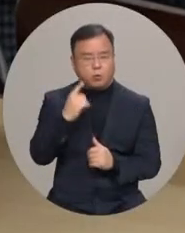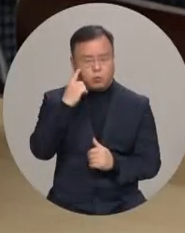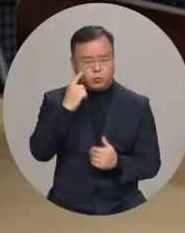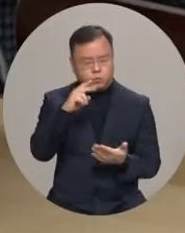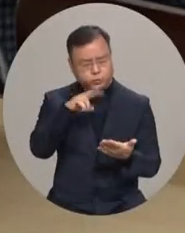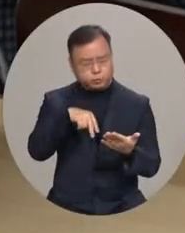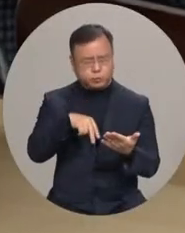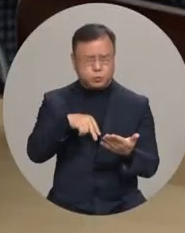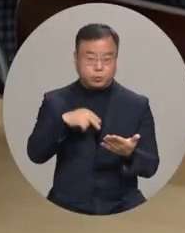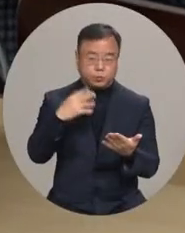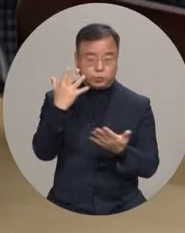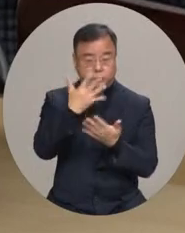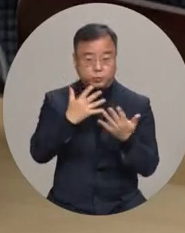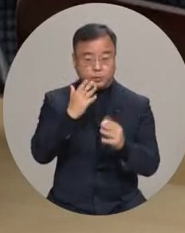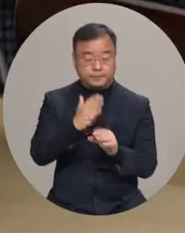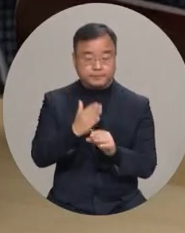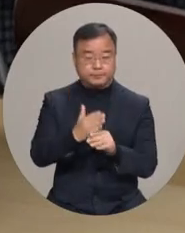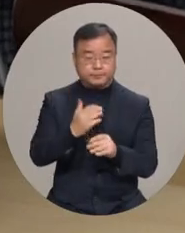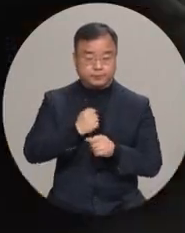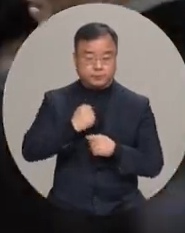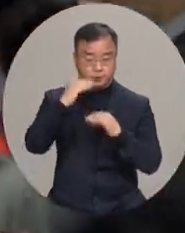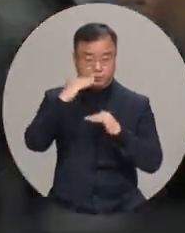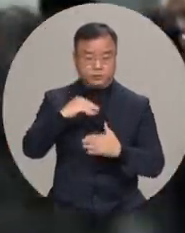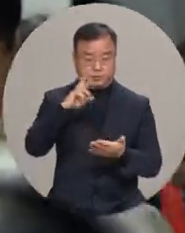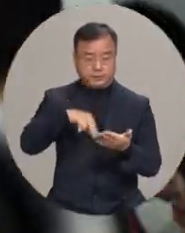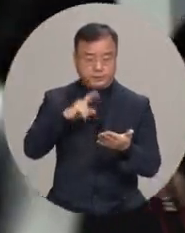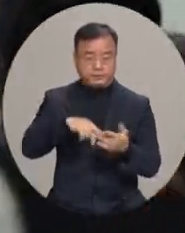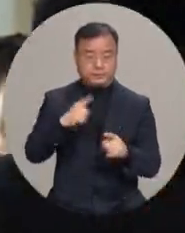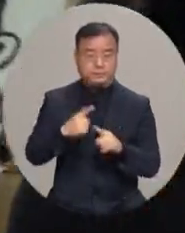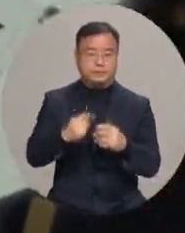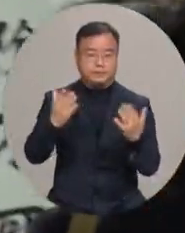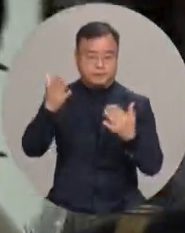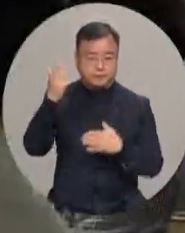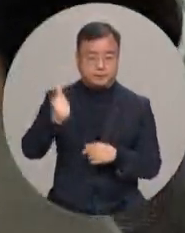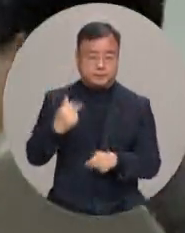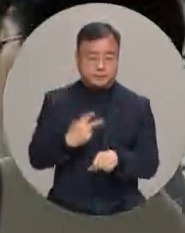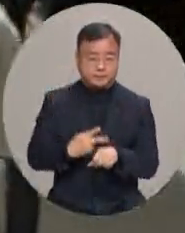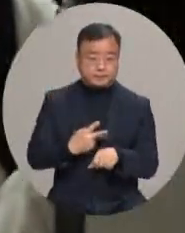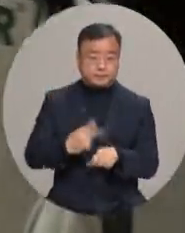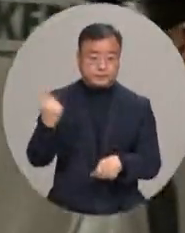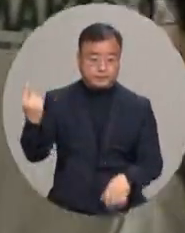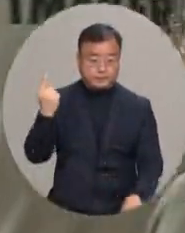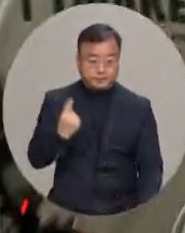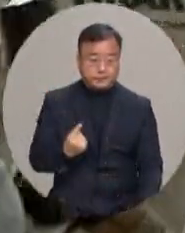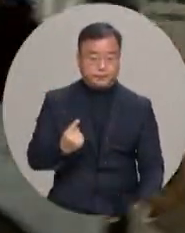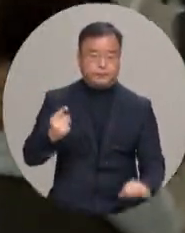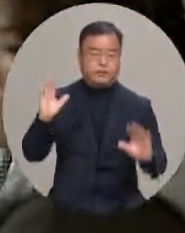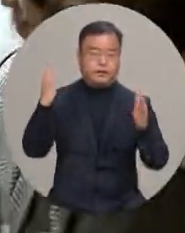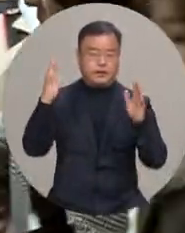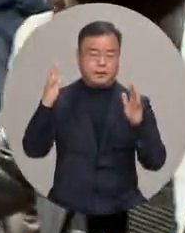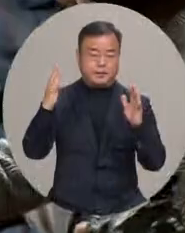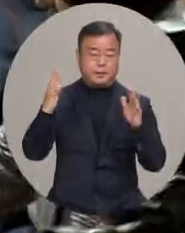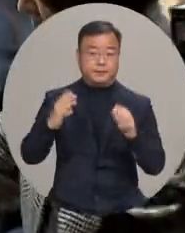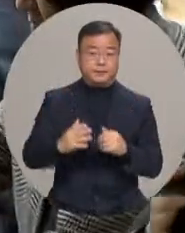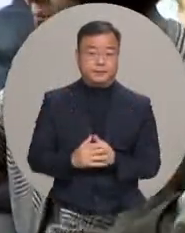부비며 수험생 주의사항을 읽다가 교장 선생님이 들어오자 반가운 인사를 건넵니다.